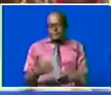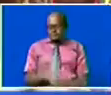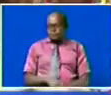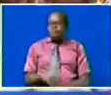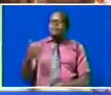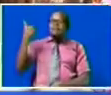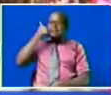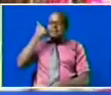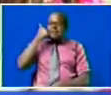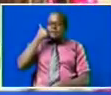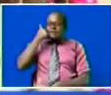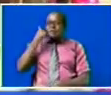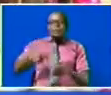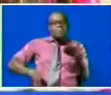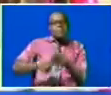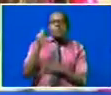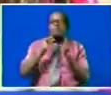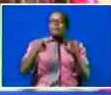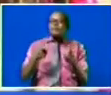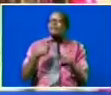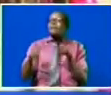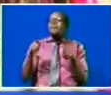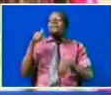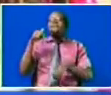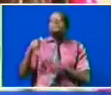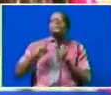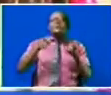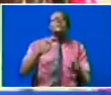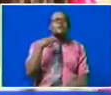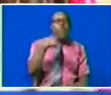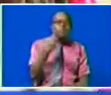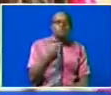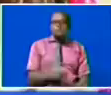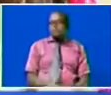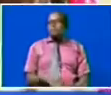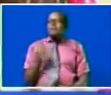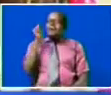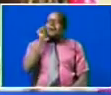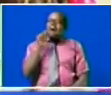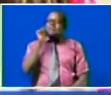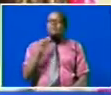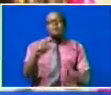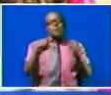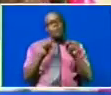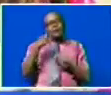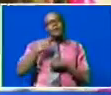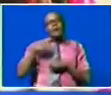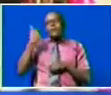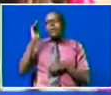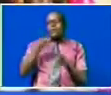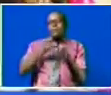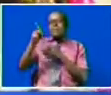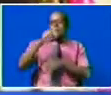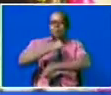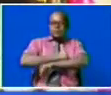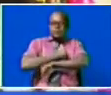sick. I bought him a present. Whom am I going to give this present to? Like auntie, tell me now, who will pay my